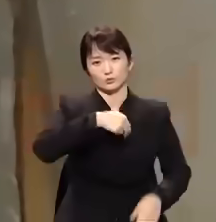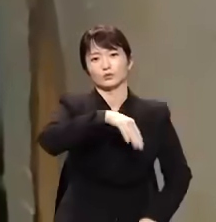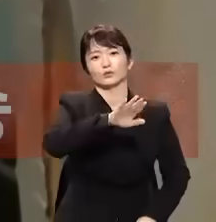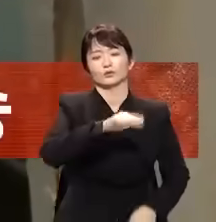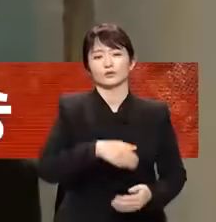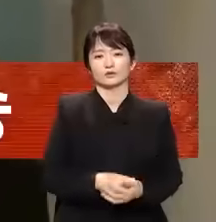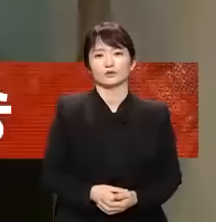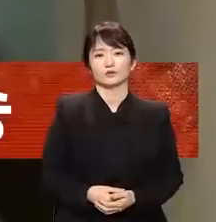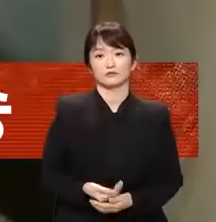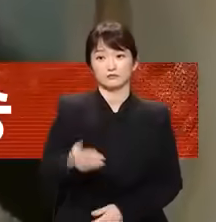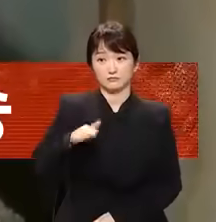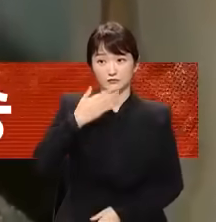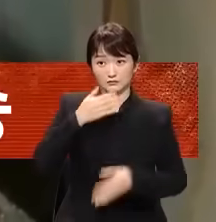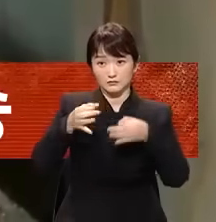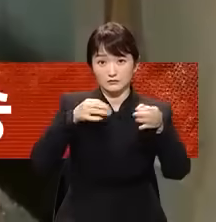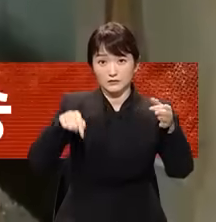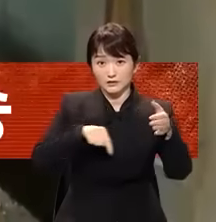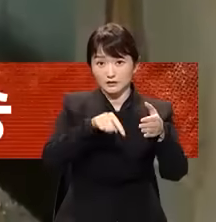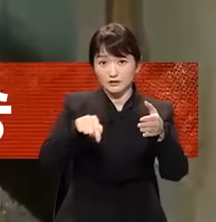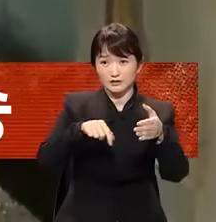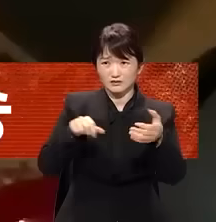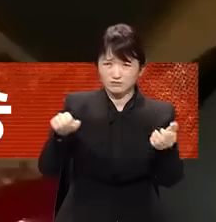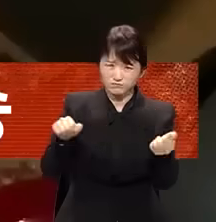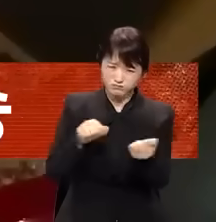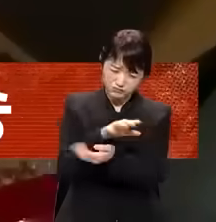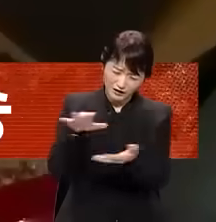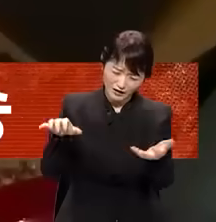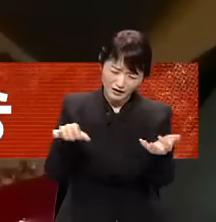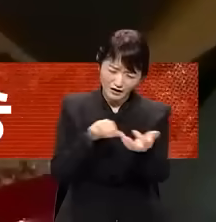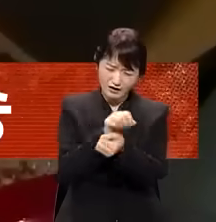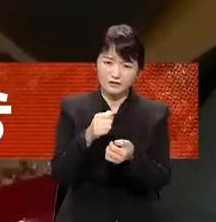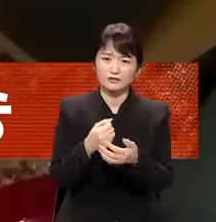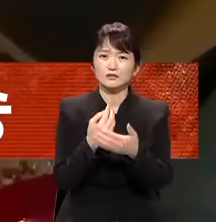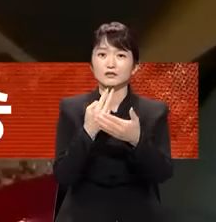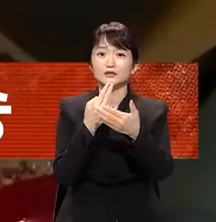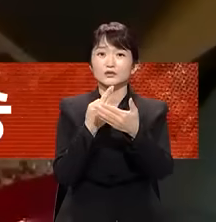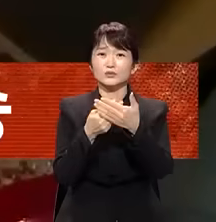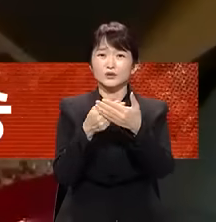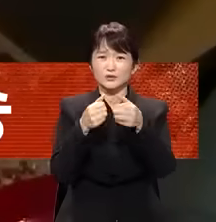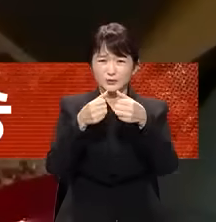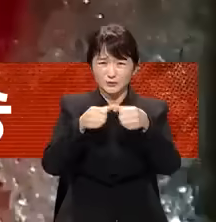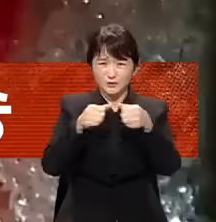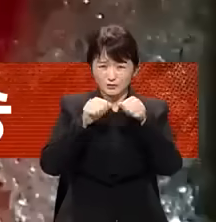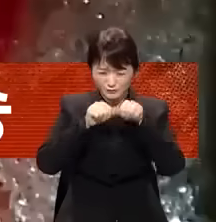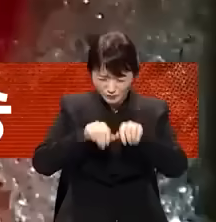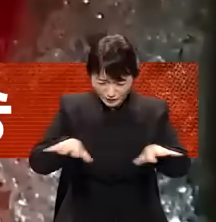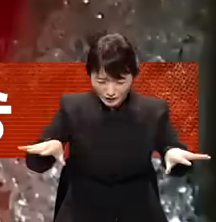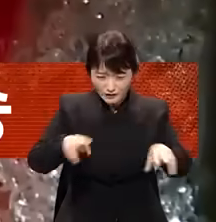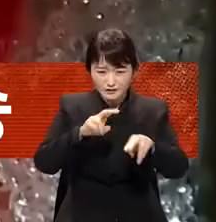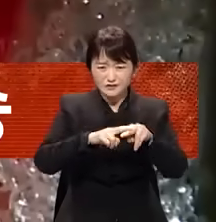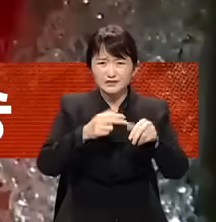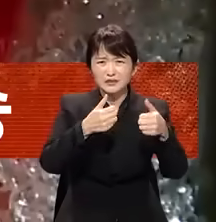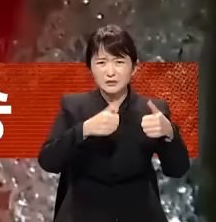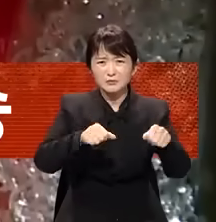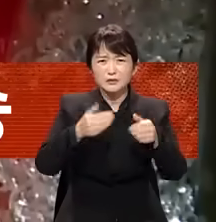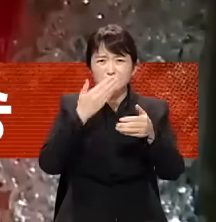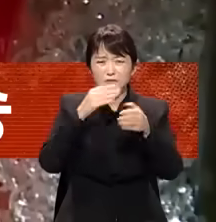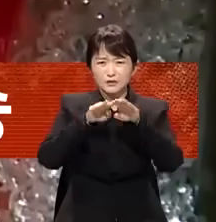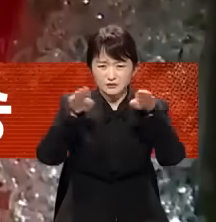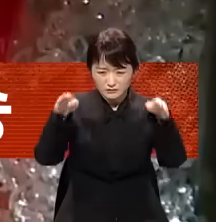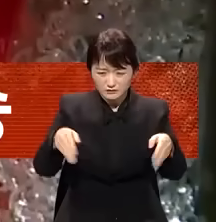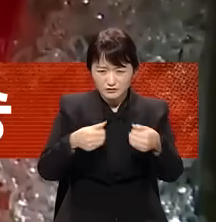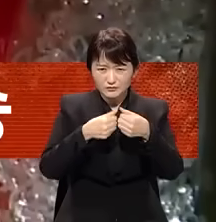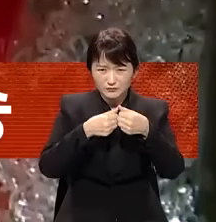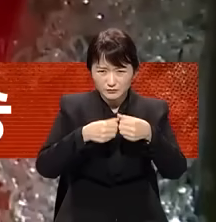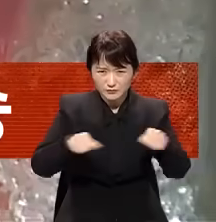돌아갔다고 합니다 하지만 식당하는 보시다시피 아수라장이 됐습니다 자잘한 요리 파편들과 부서진 의자 식탁들이 식당 한가운데